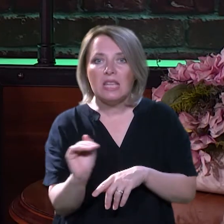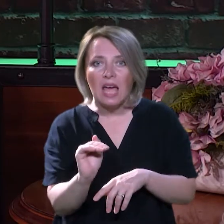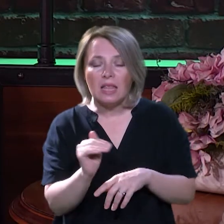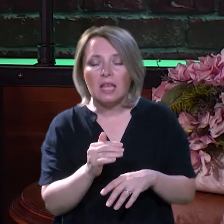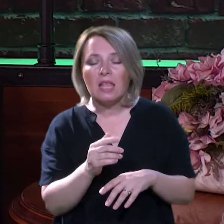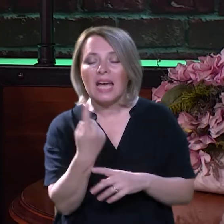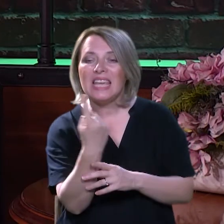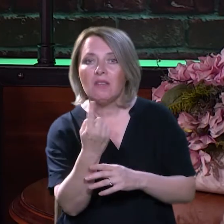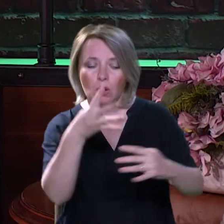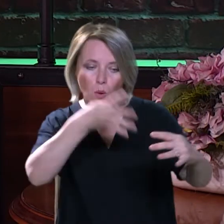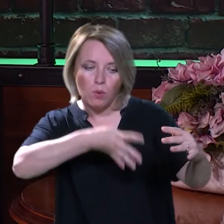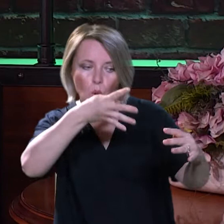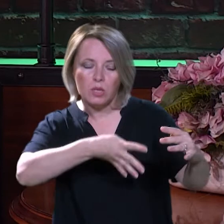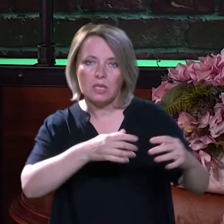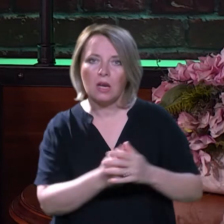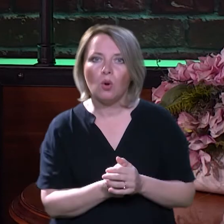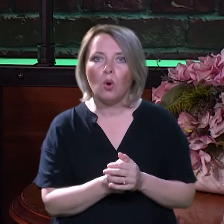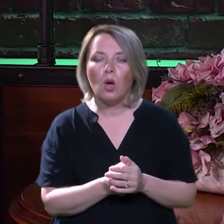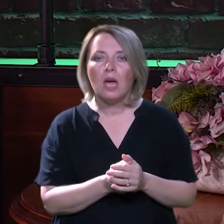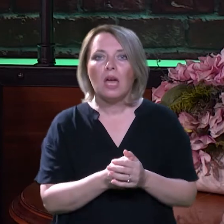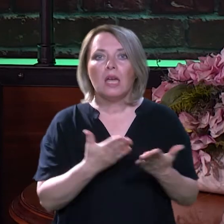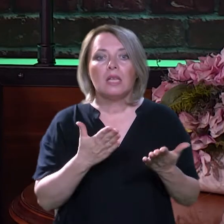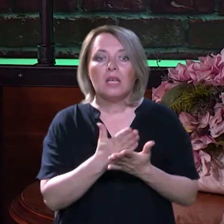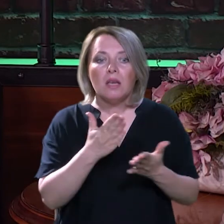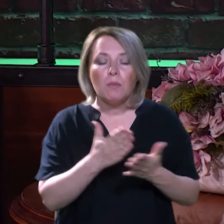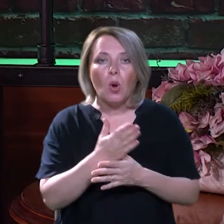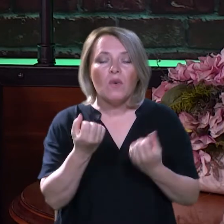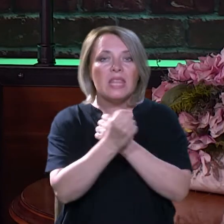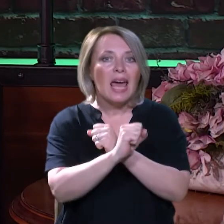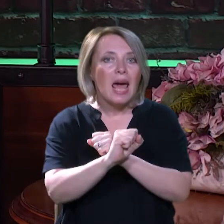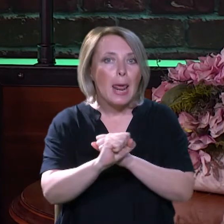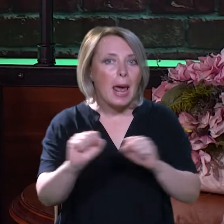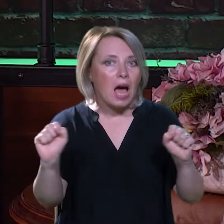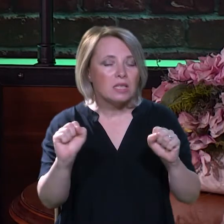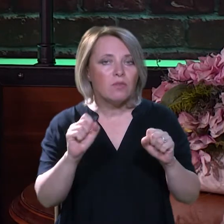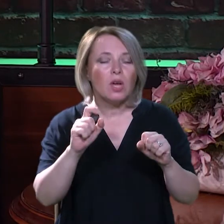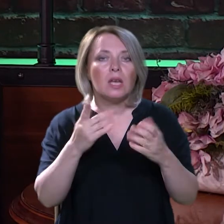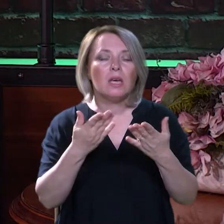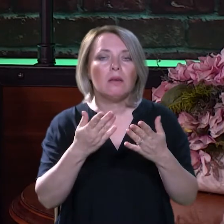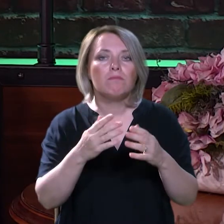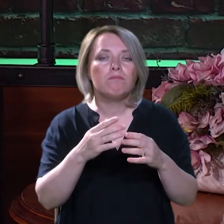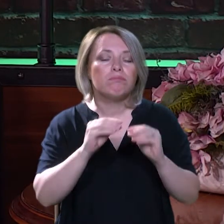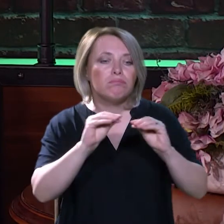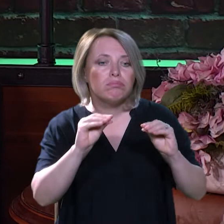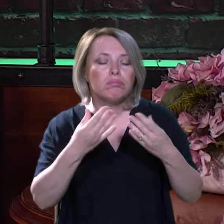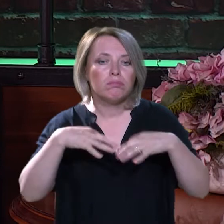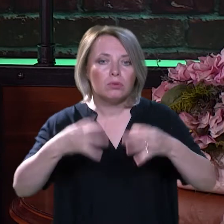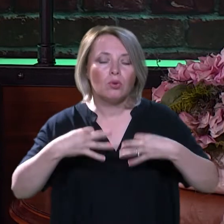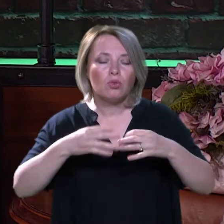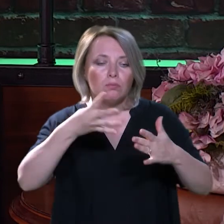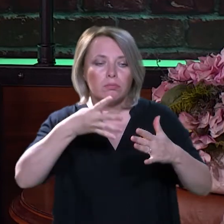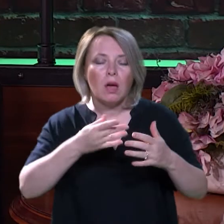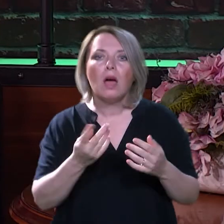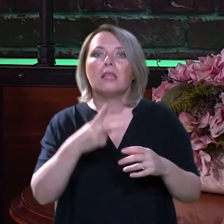procjenu psihološku gdje se primjenjuju nekakvi razvojni instrumenti ili testovi inteligencije da vidimo je li dijete